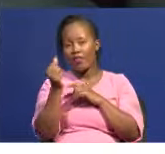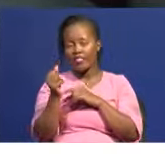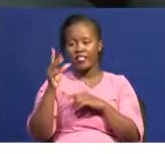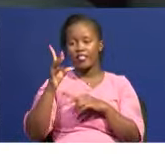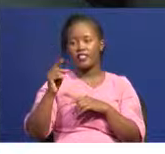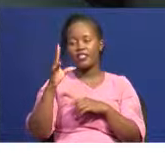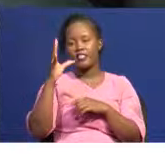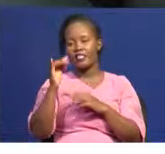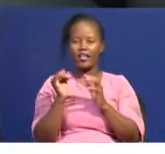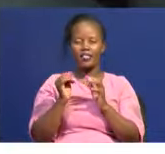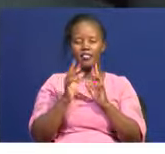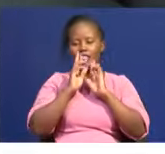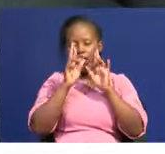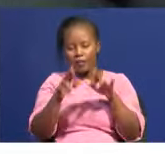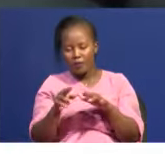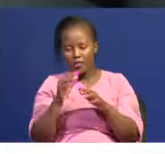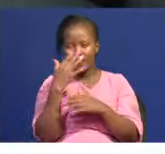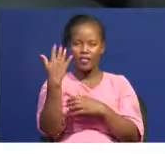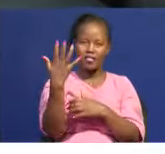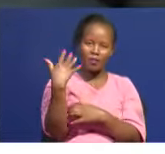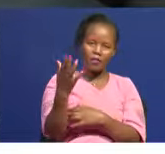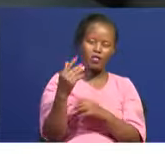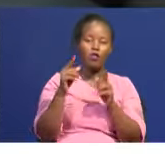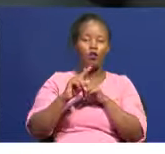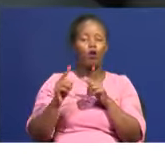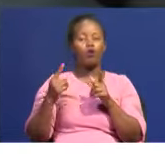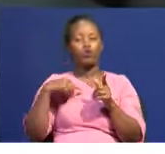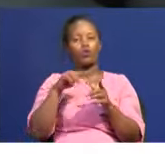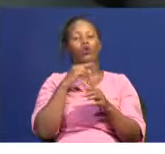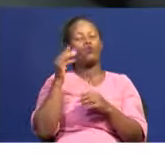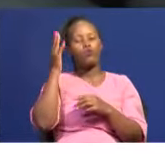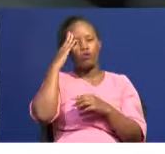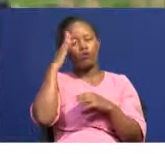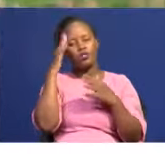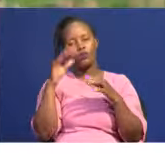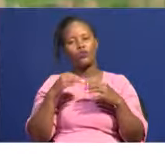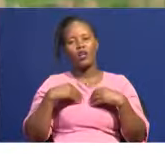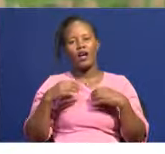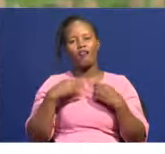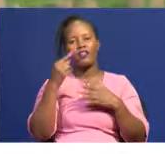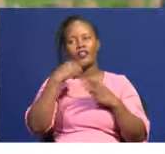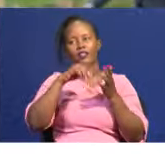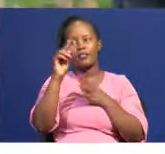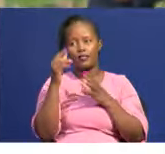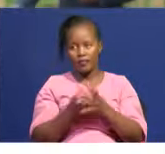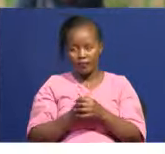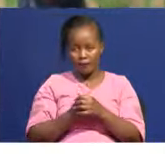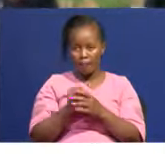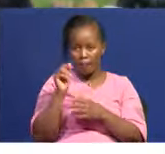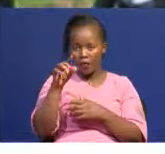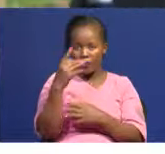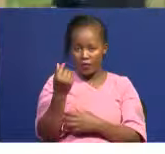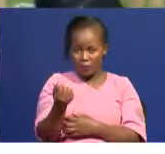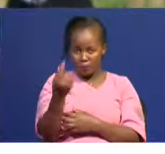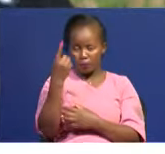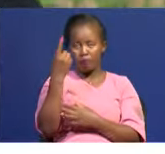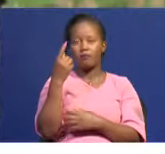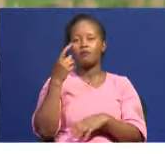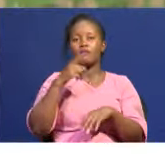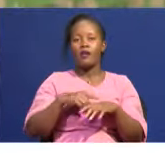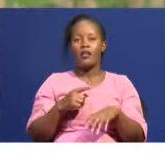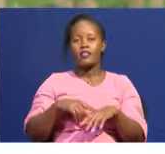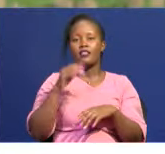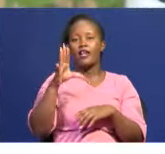I probably will be able to give the correct evidence. Haya najiri wakati waziri wa kilimo Mithika